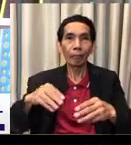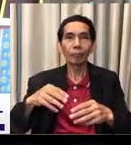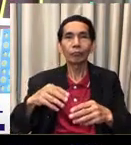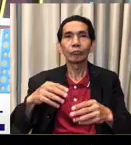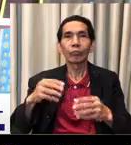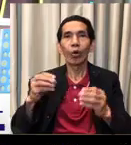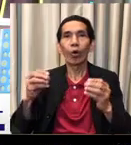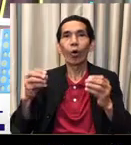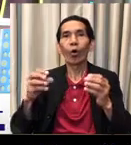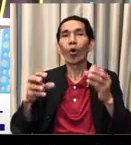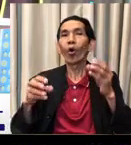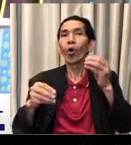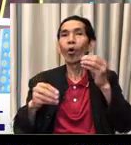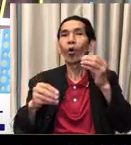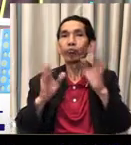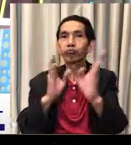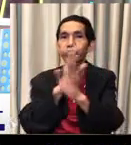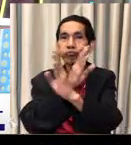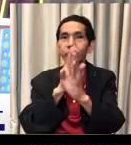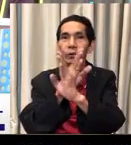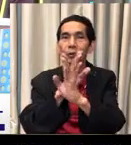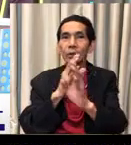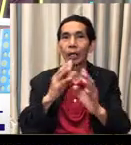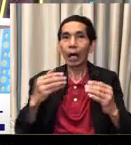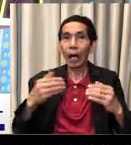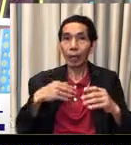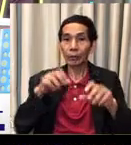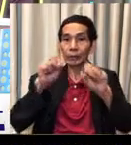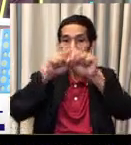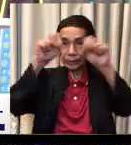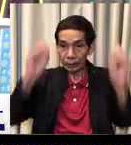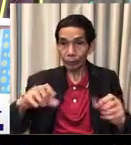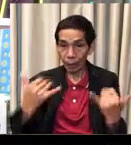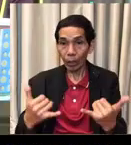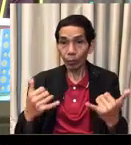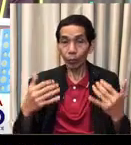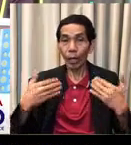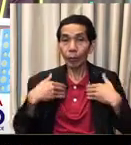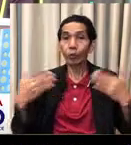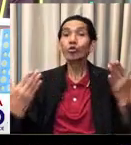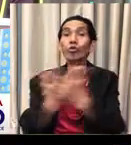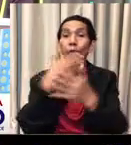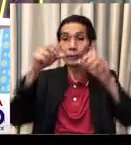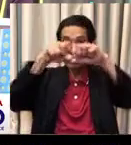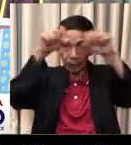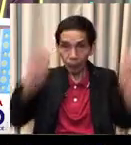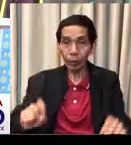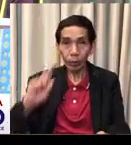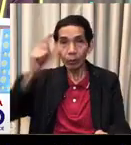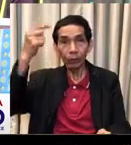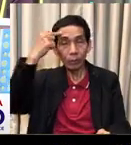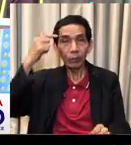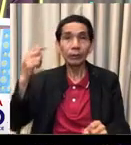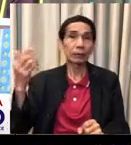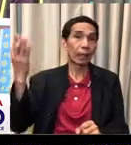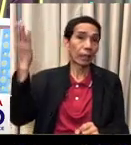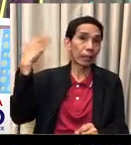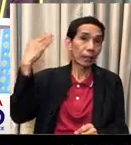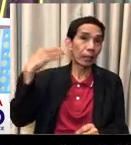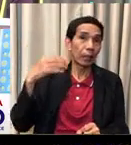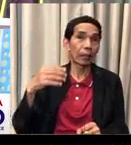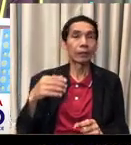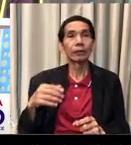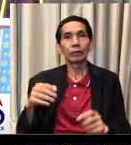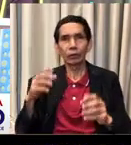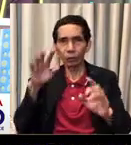Offsetting. O di siyempre, siyempre may sistema na ng gobyerno ngayon, ng bagong gobyerno. O di noong